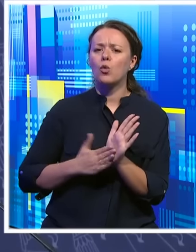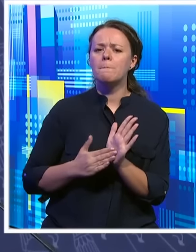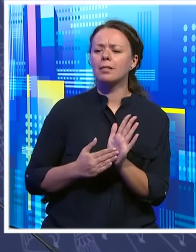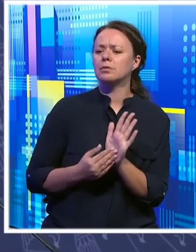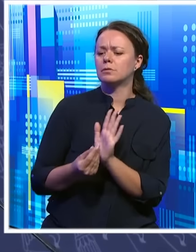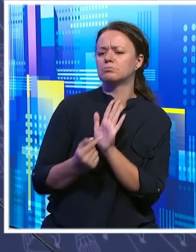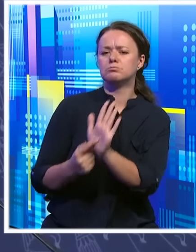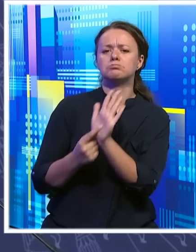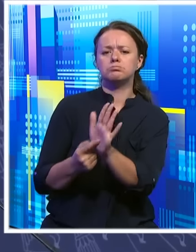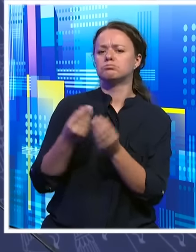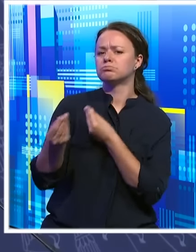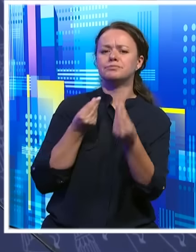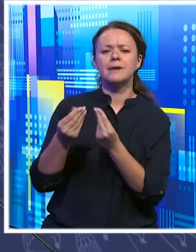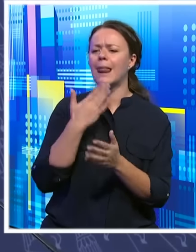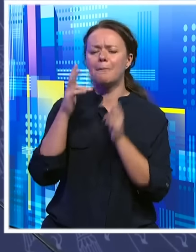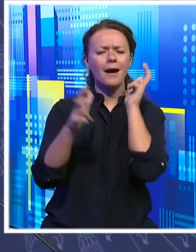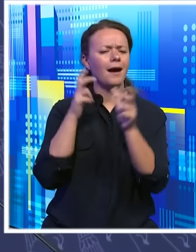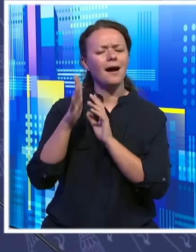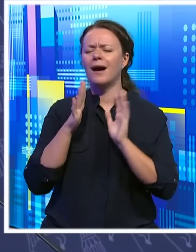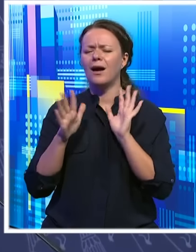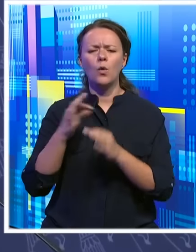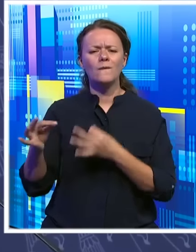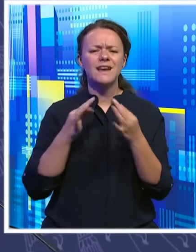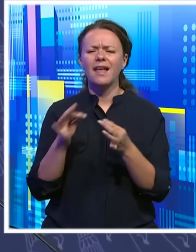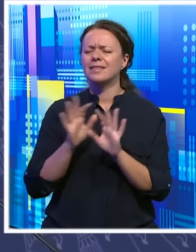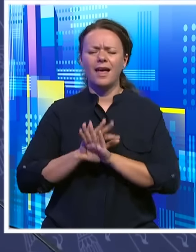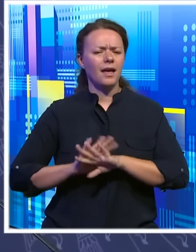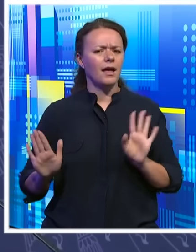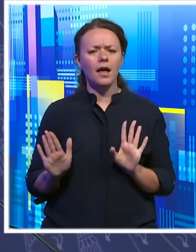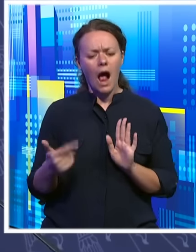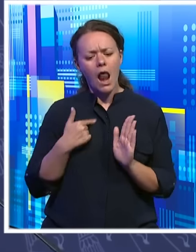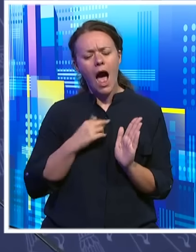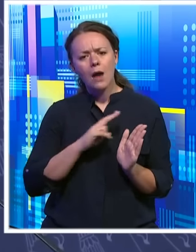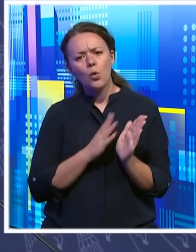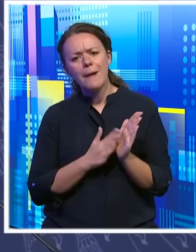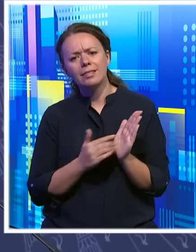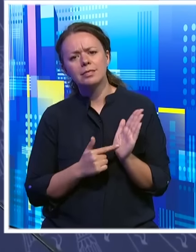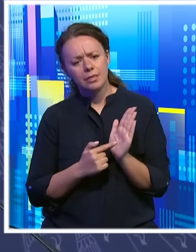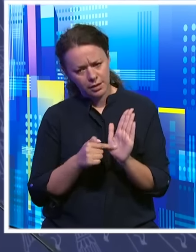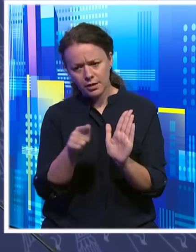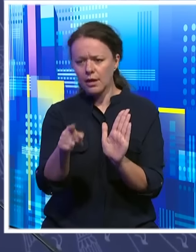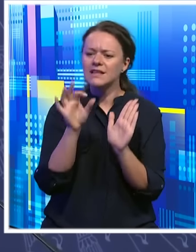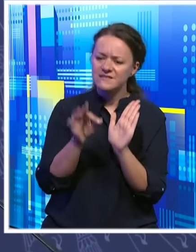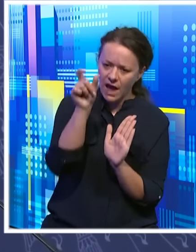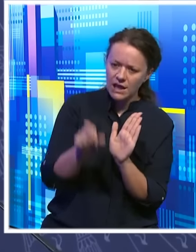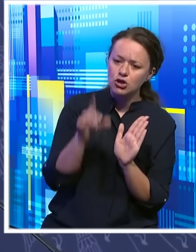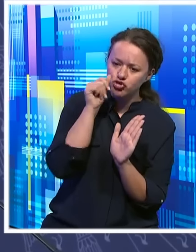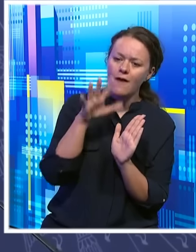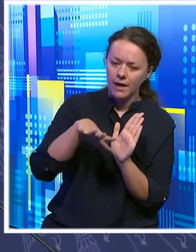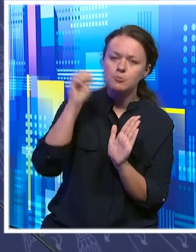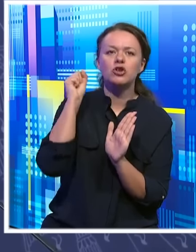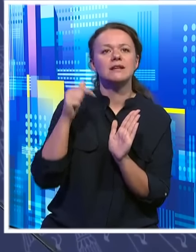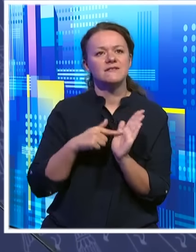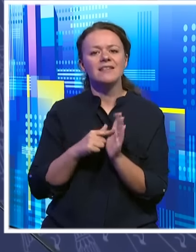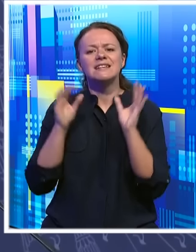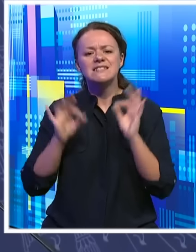ne uvrede, ali argumente za koje sam siguran da mogu da objasne svakom čoveku šta svaka porodica